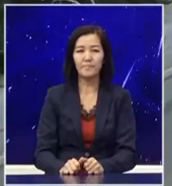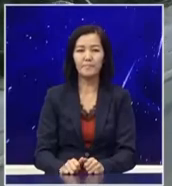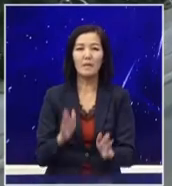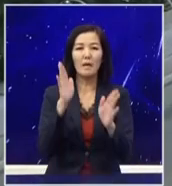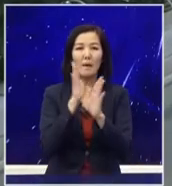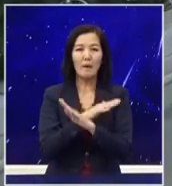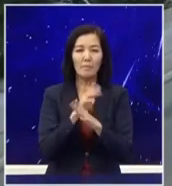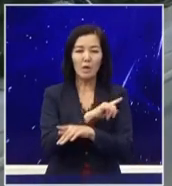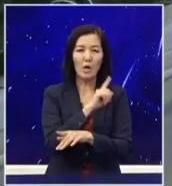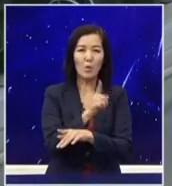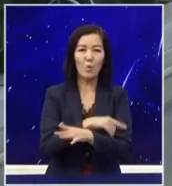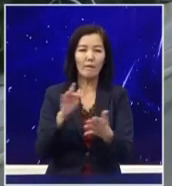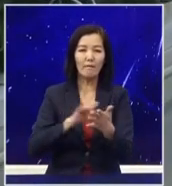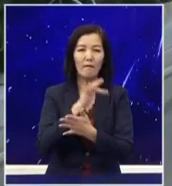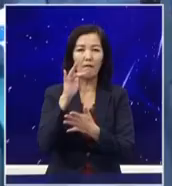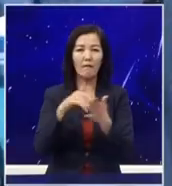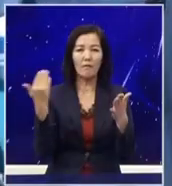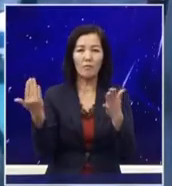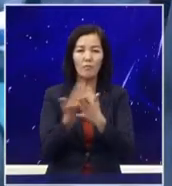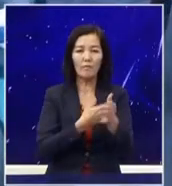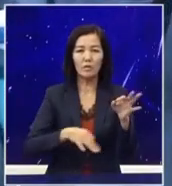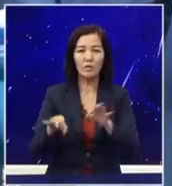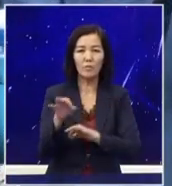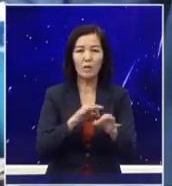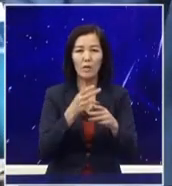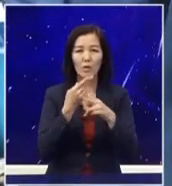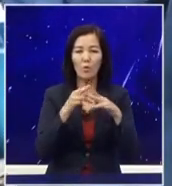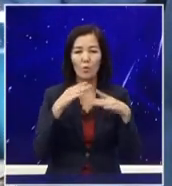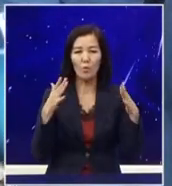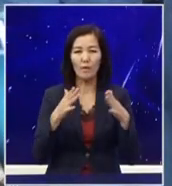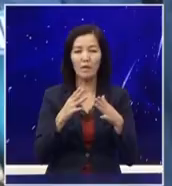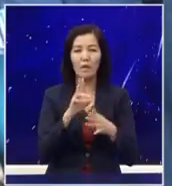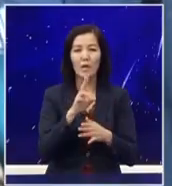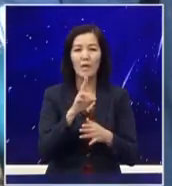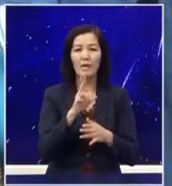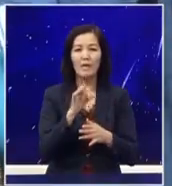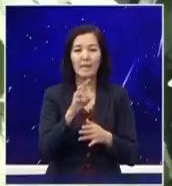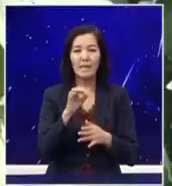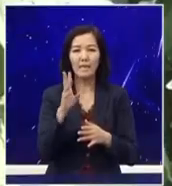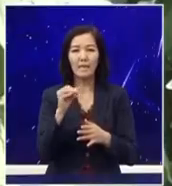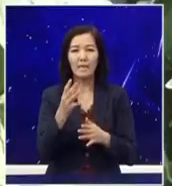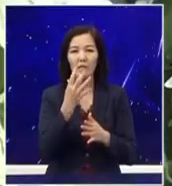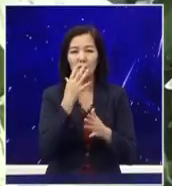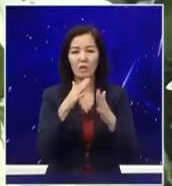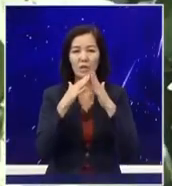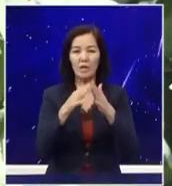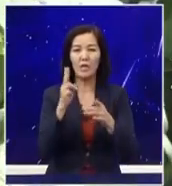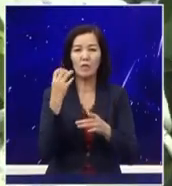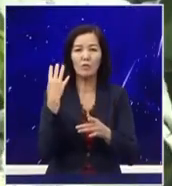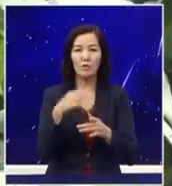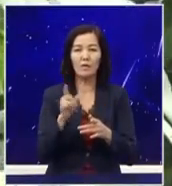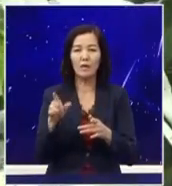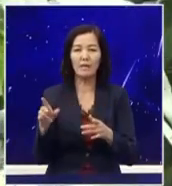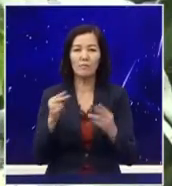Қапшағай қуатты қала. Жүзеге асқан инновациялық жобалар көп. Бірі Гринленд Алатау жылыжай кешені. 240 адамды жұмыспен қамтып